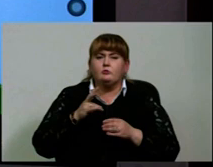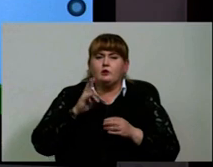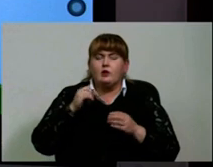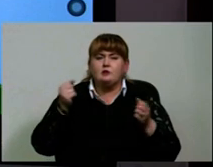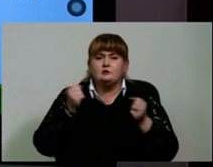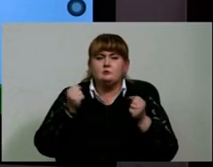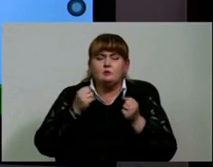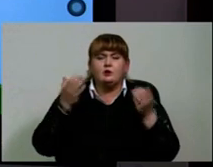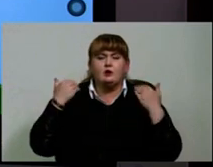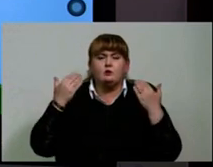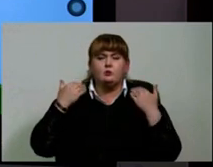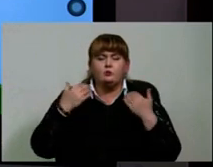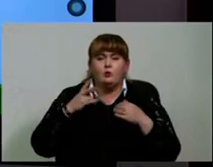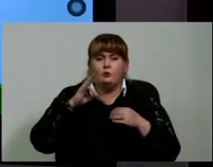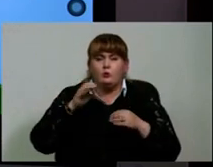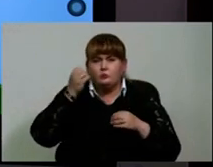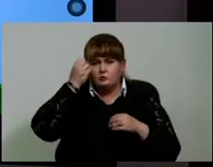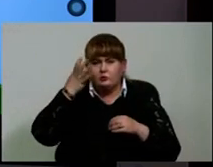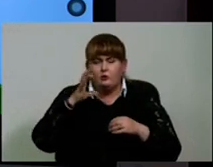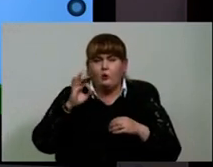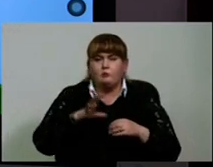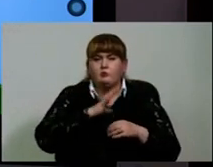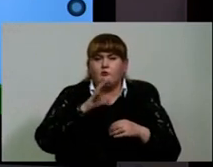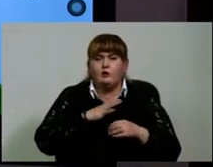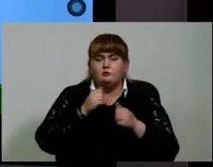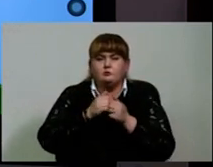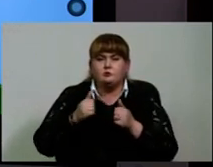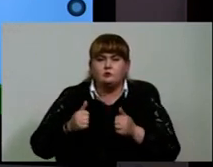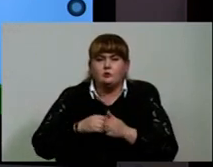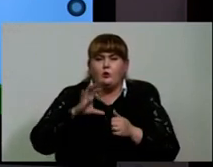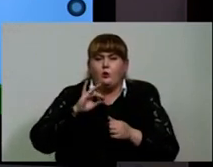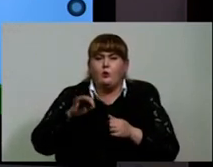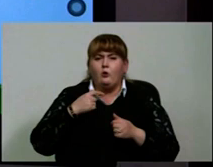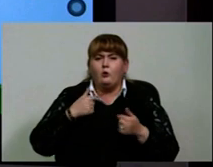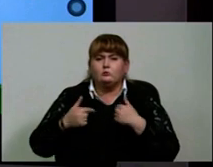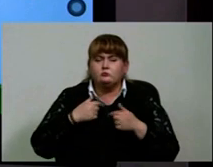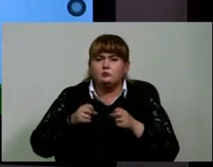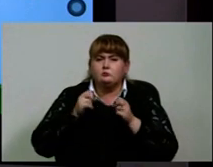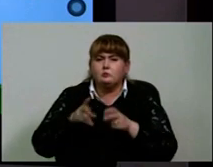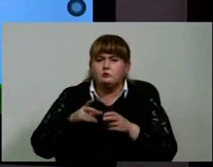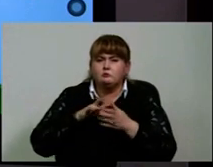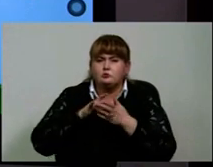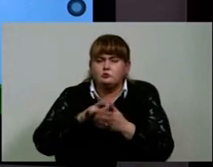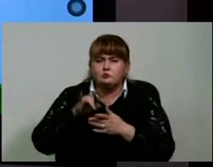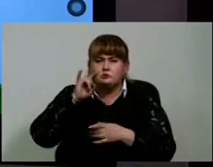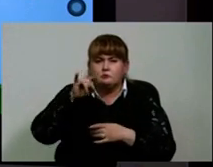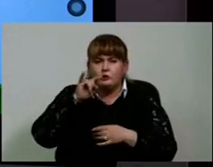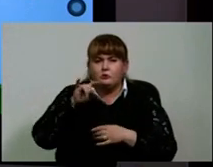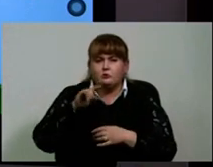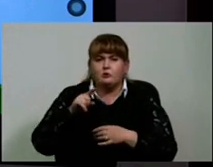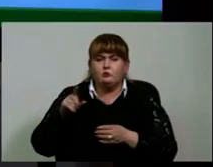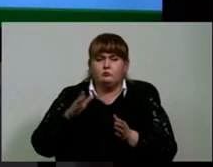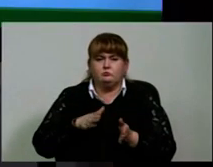каникулах. Но, узнав от бывалого соседа о тяготах и опасностях путешествия на самолете,